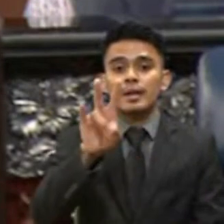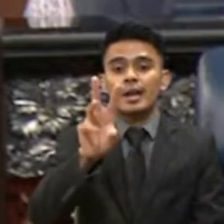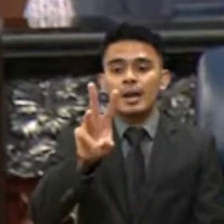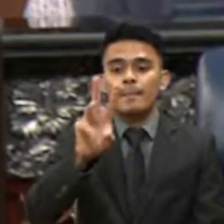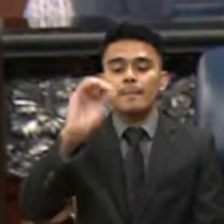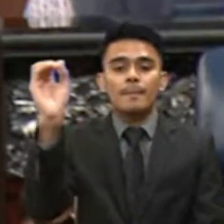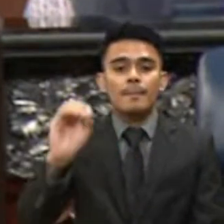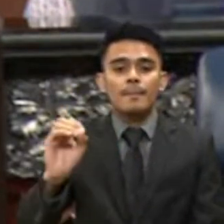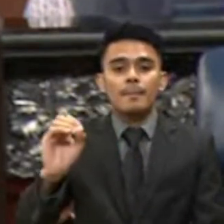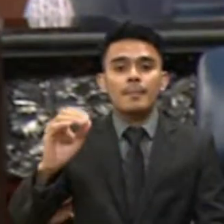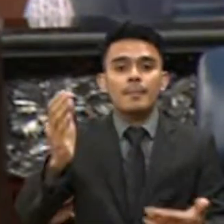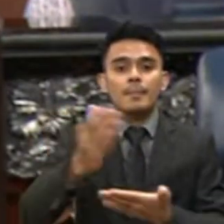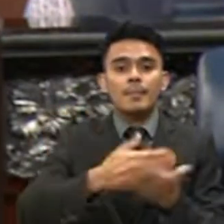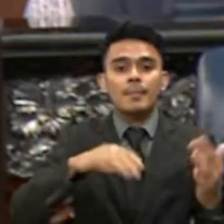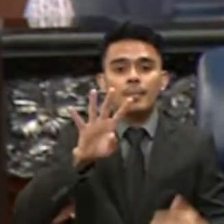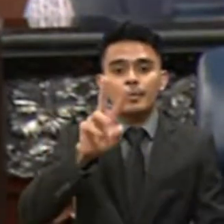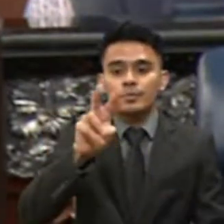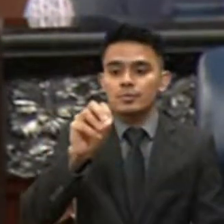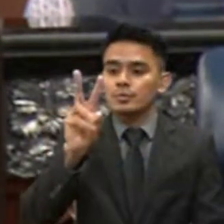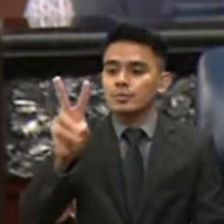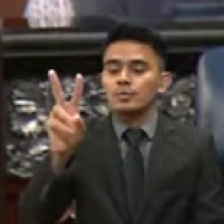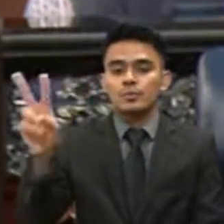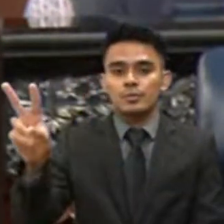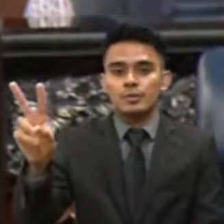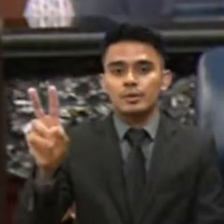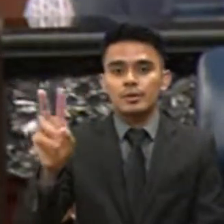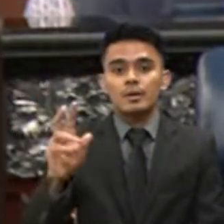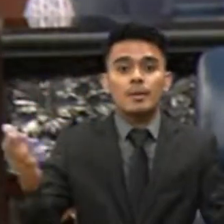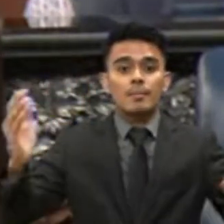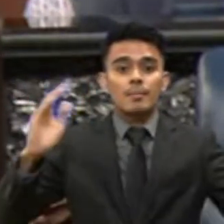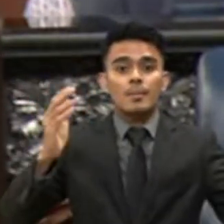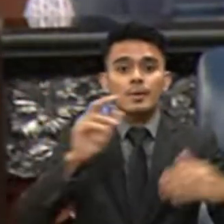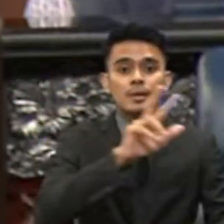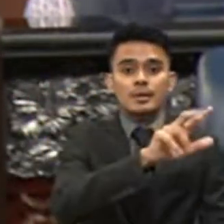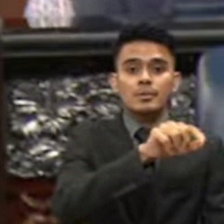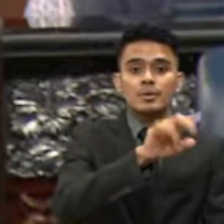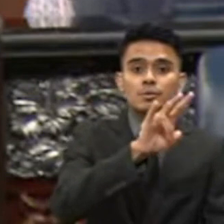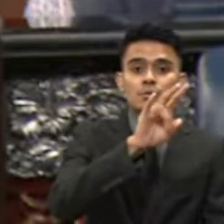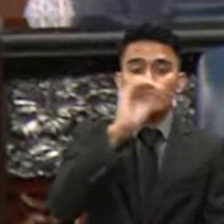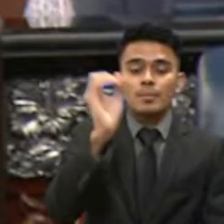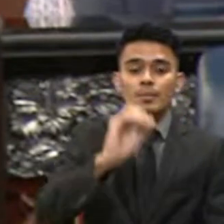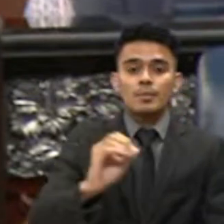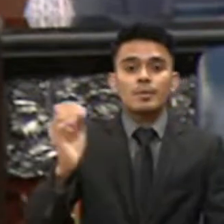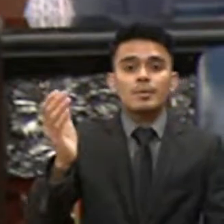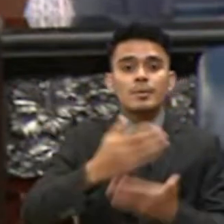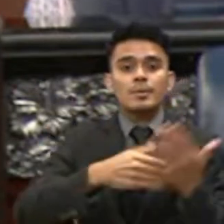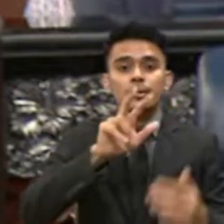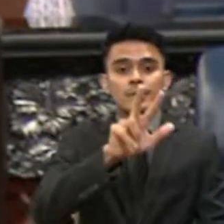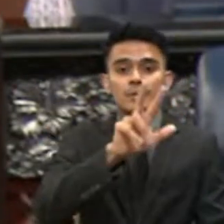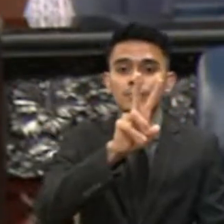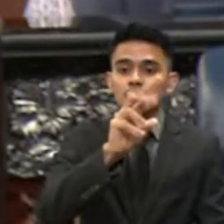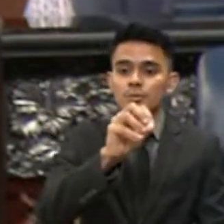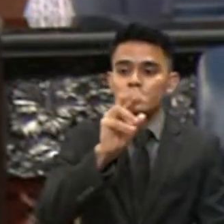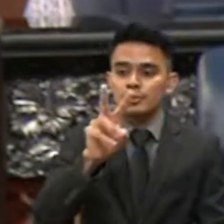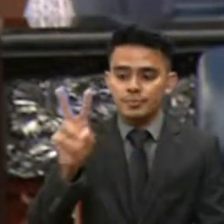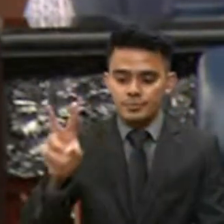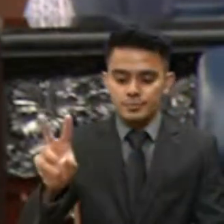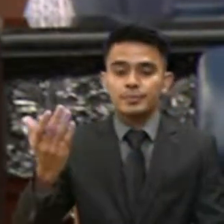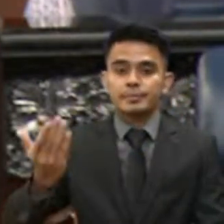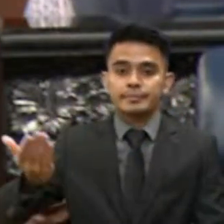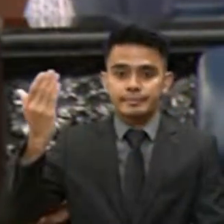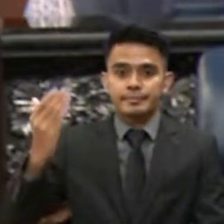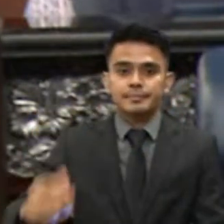600 pada suku ke-4 2022 berbanding 300 pada suku ketiga 2022